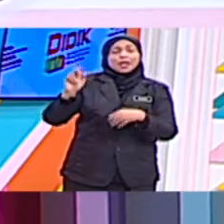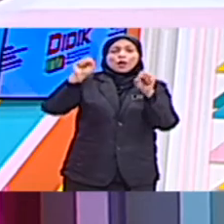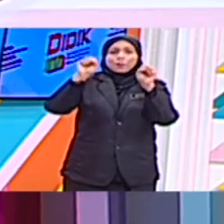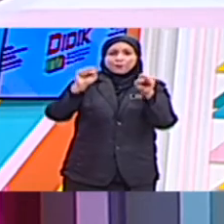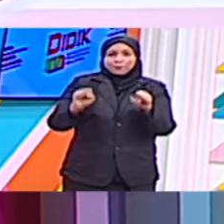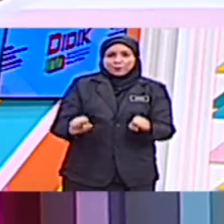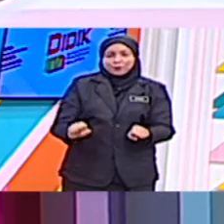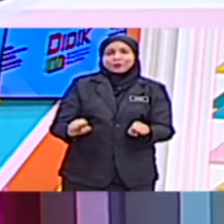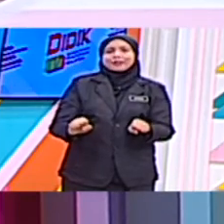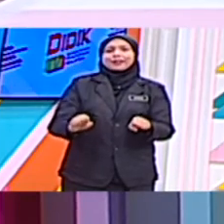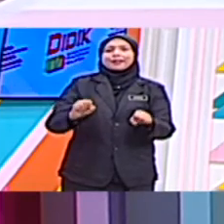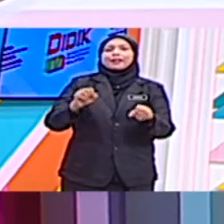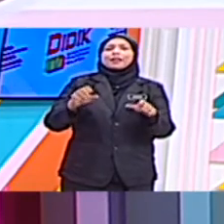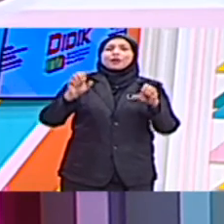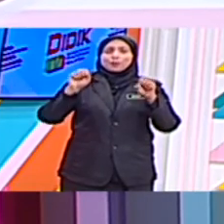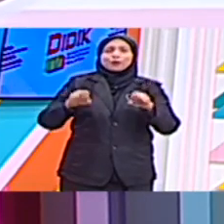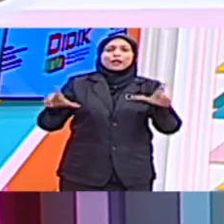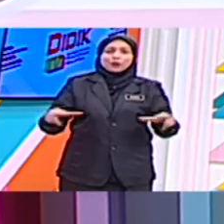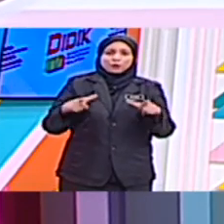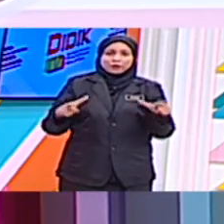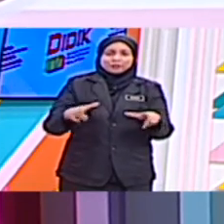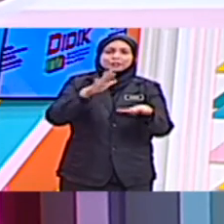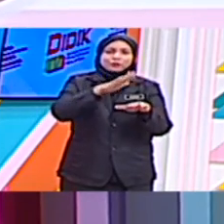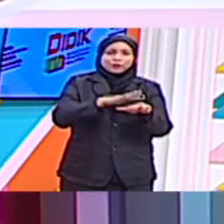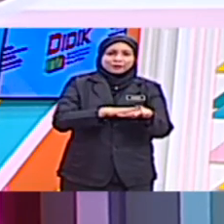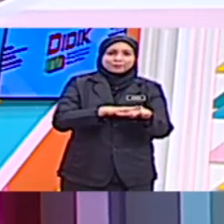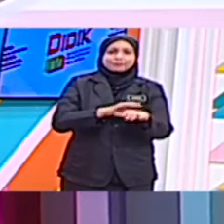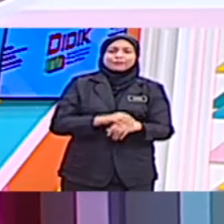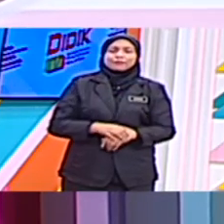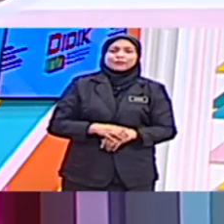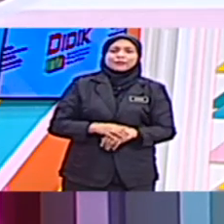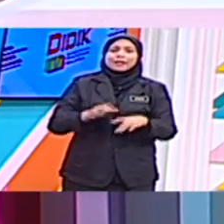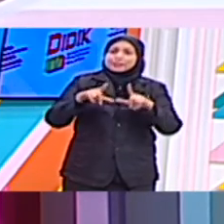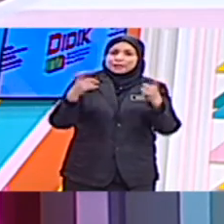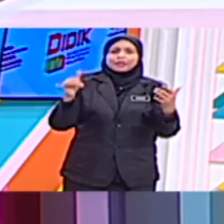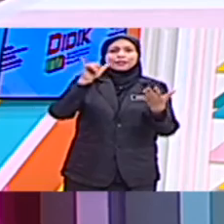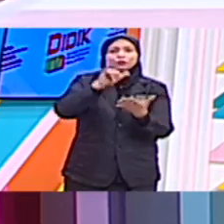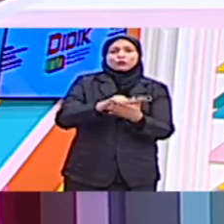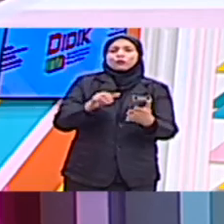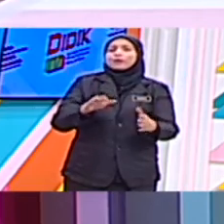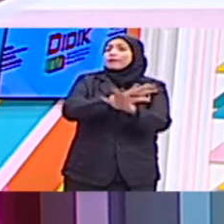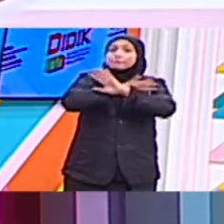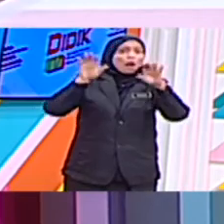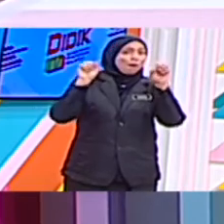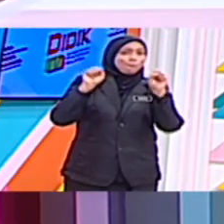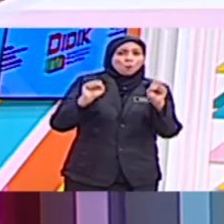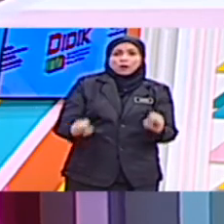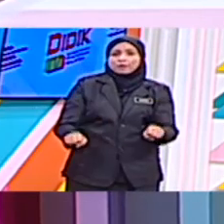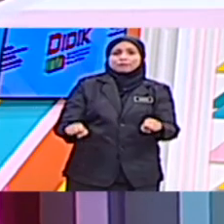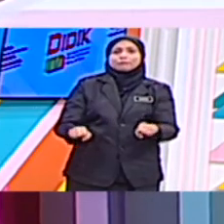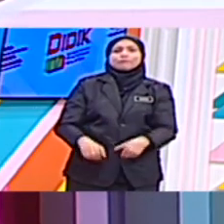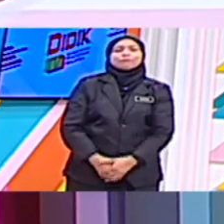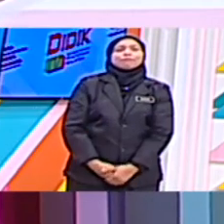boleh dilakukan sentuhan itu. Selain daripada itu, tidak boleh. Okay.